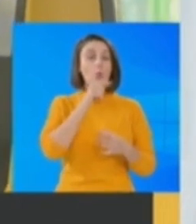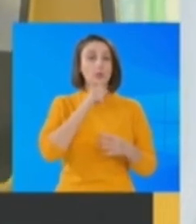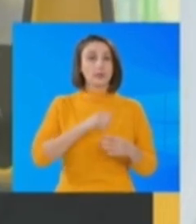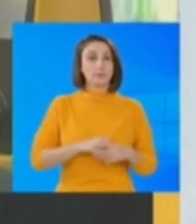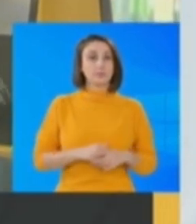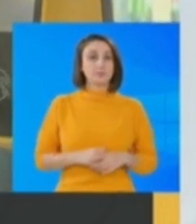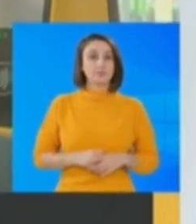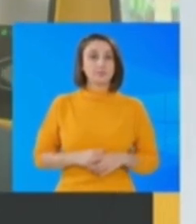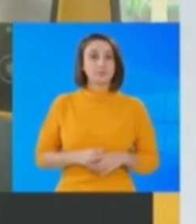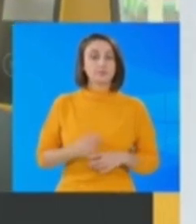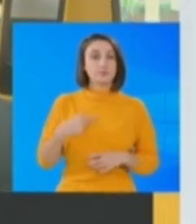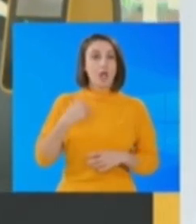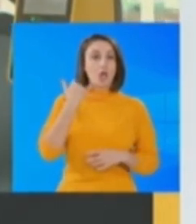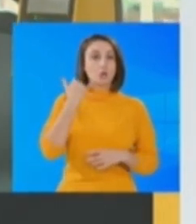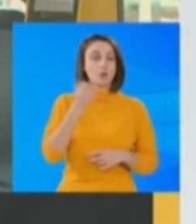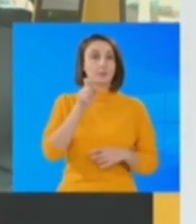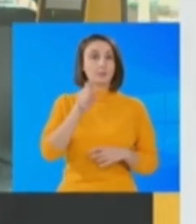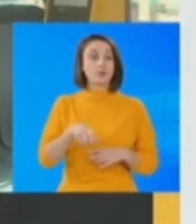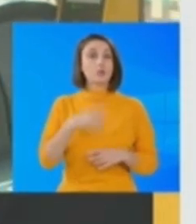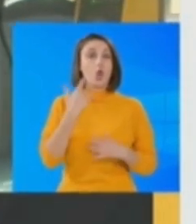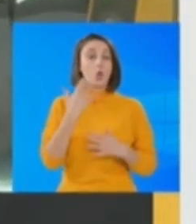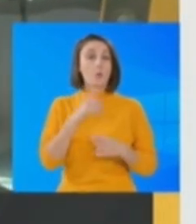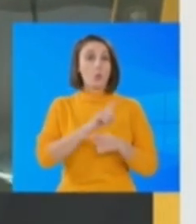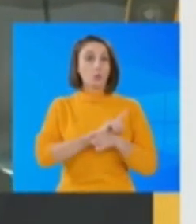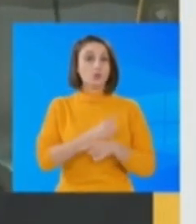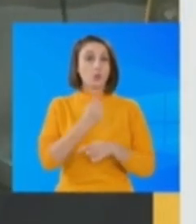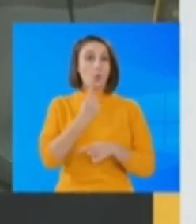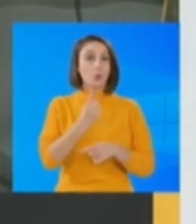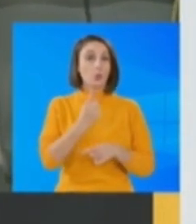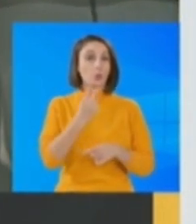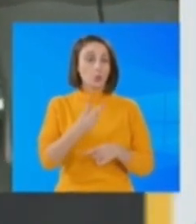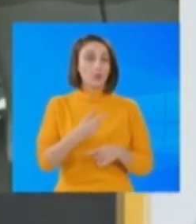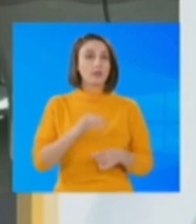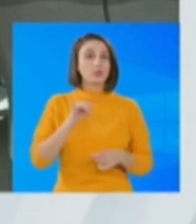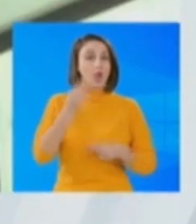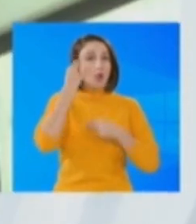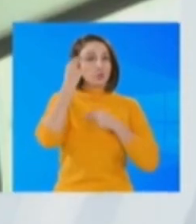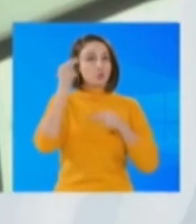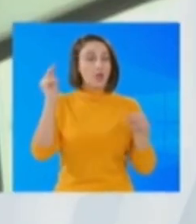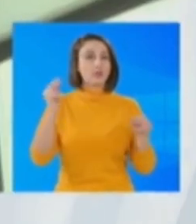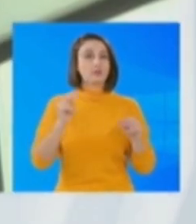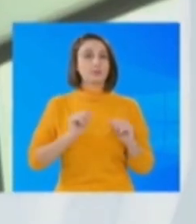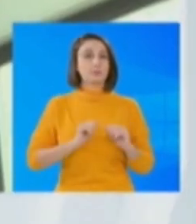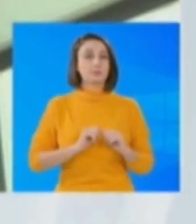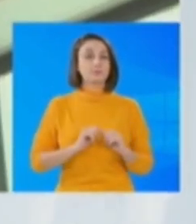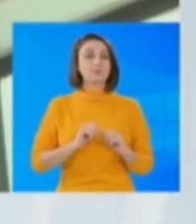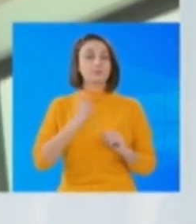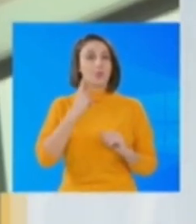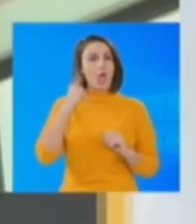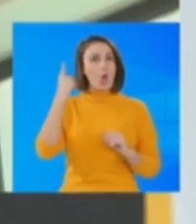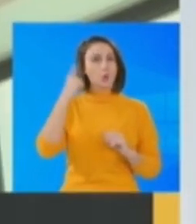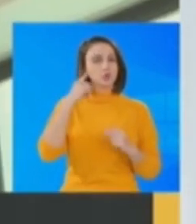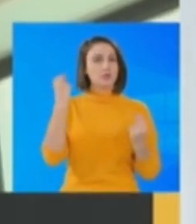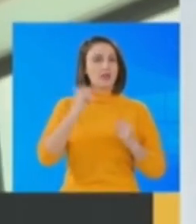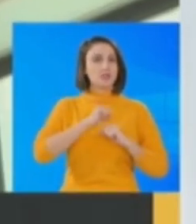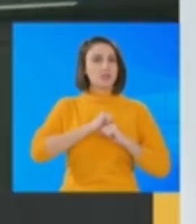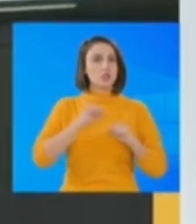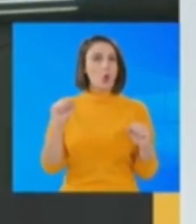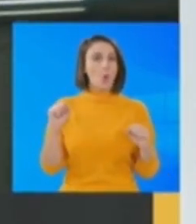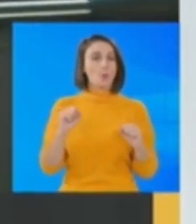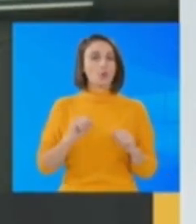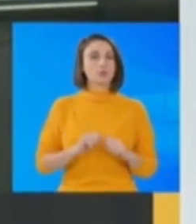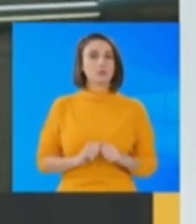acolo unde a sunat o persoană la numărul de urgență 112 și a anunțat că a auzit